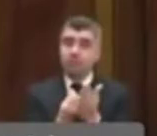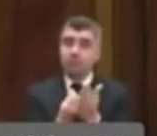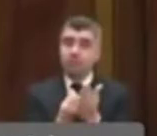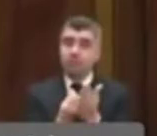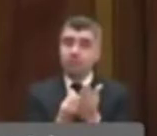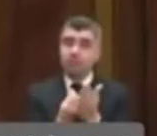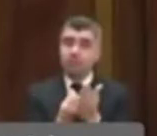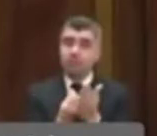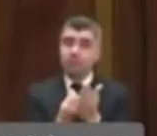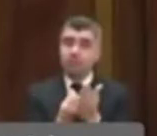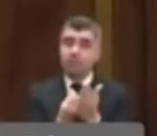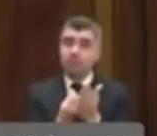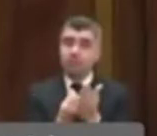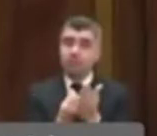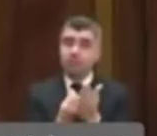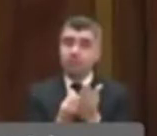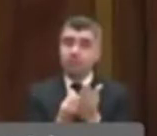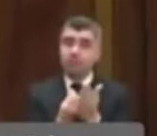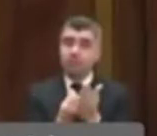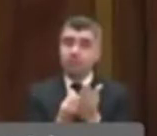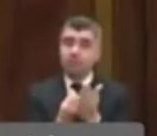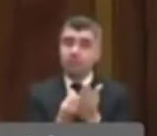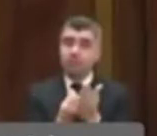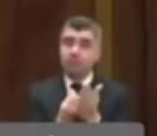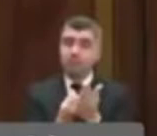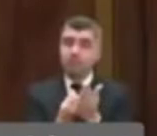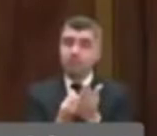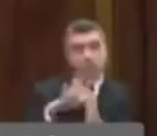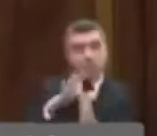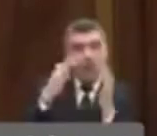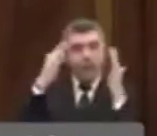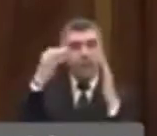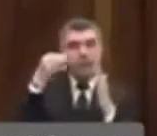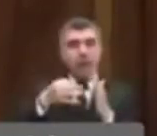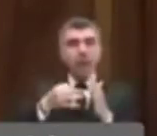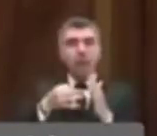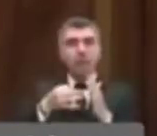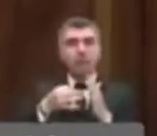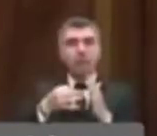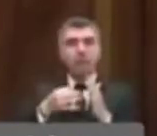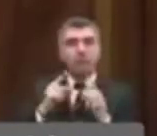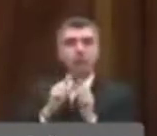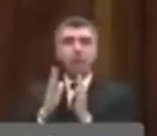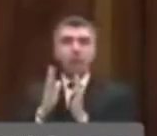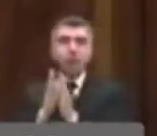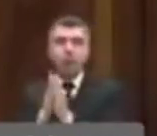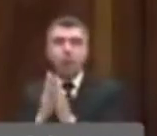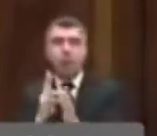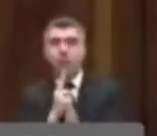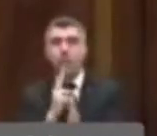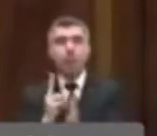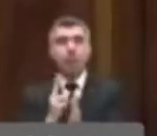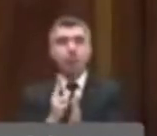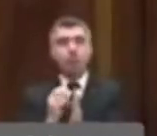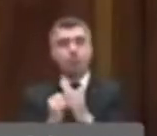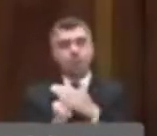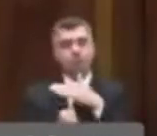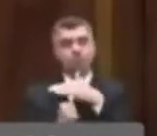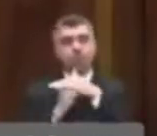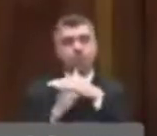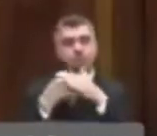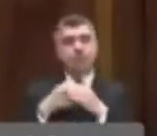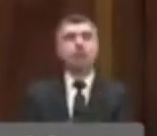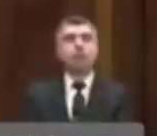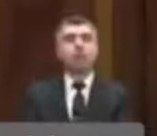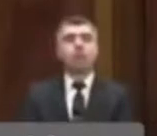تنجحوا، لأن النجاح ديالكم هو نجاح ديال الثقافة وديال الأمازيغية، لأنها هي العماد،